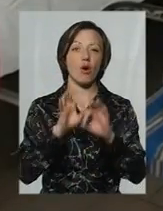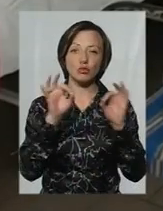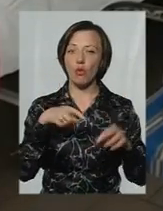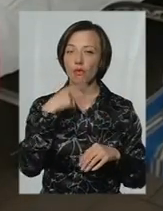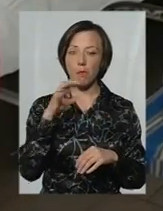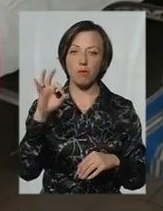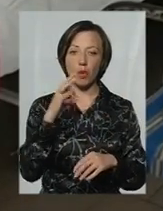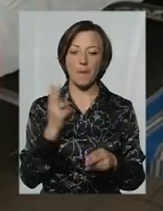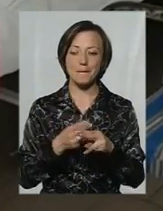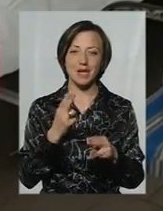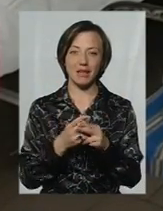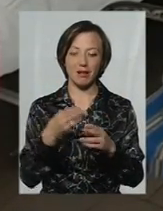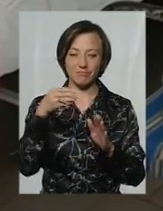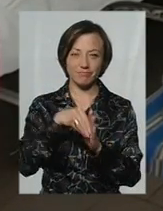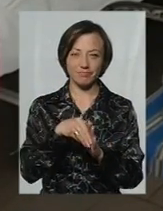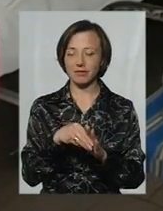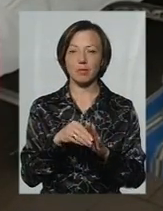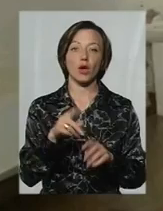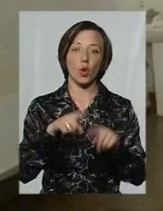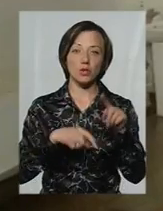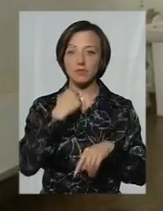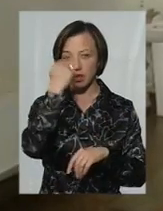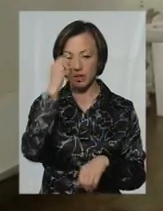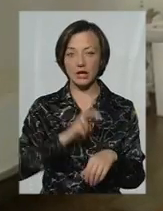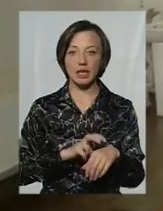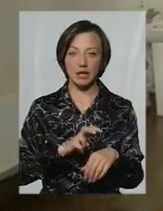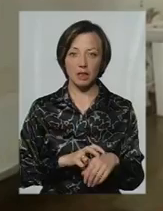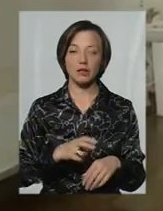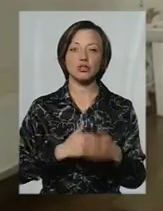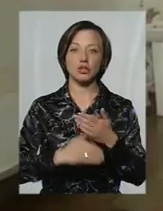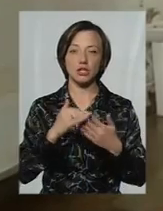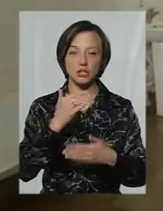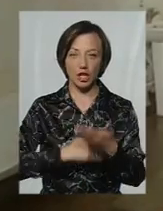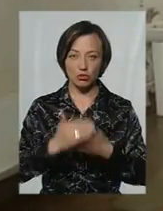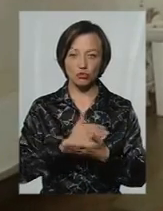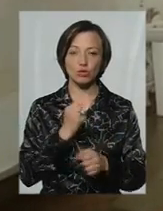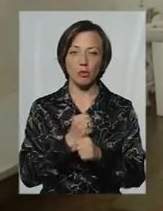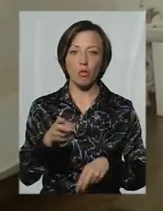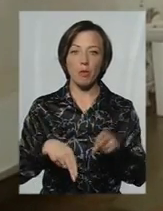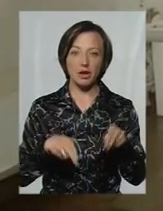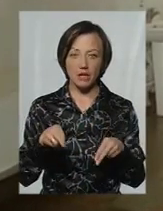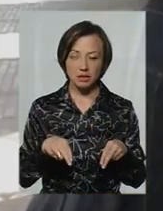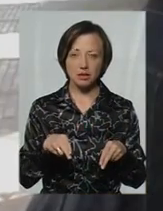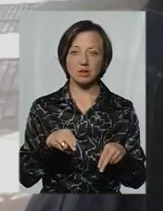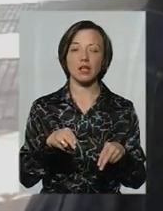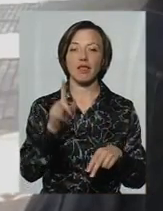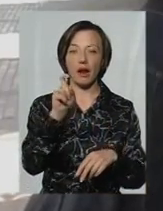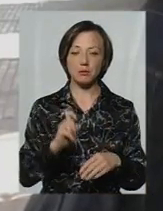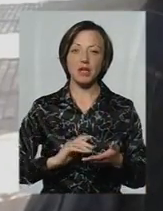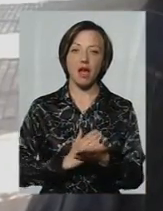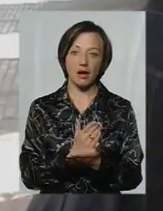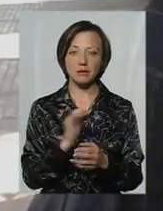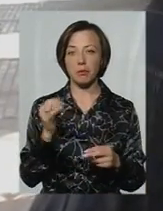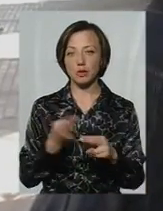про пластини не йшлося. Родичі дідуся вдячні лікарю, який зрештою зробив операцію із усунення запалення на хребті якісно та